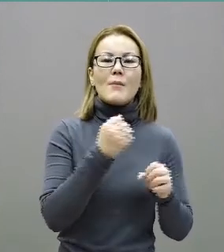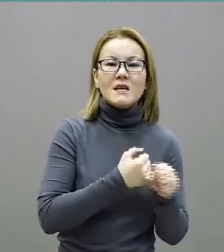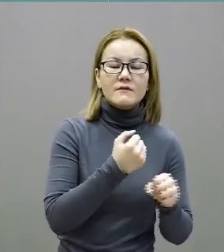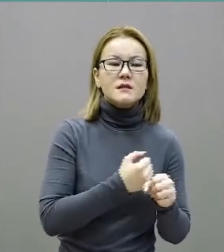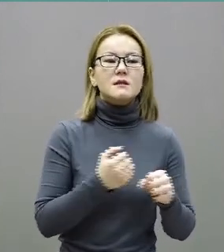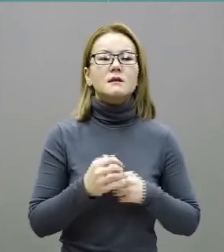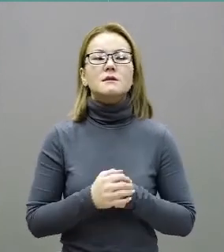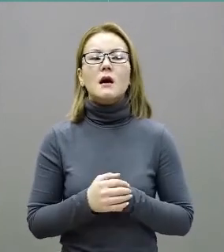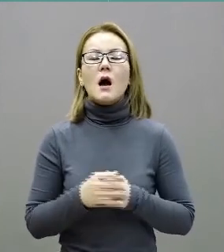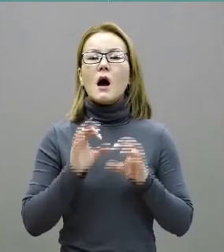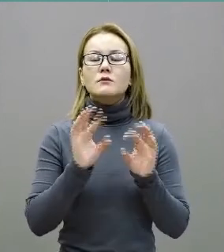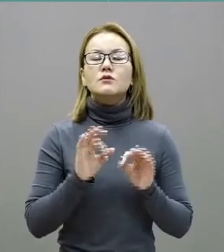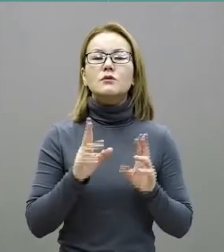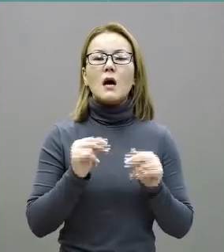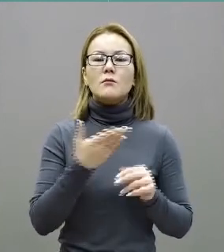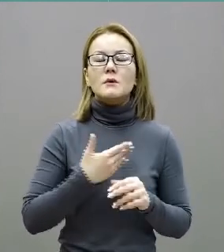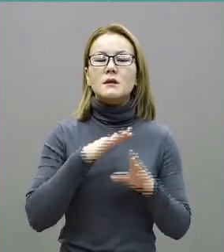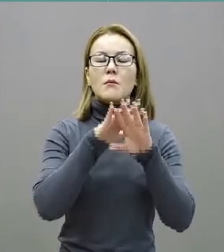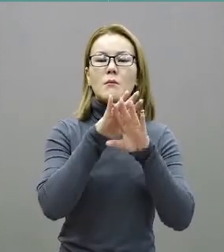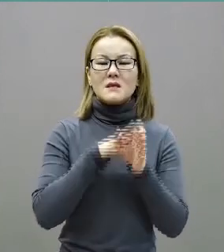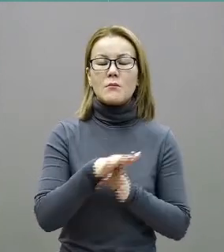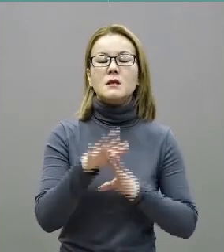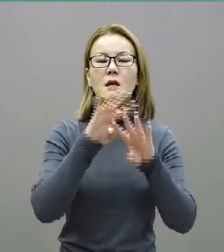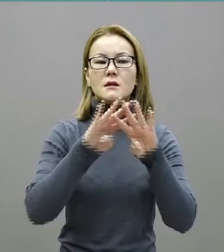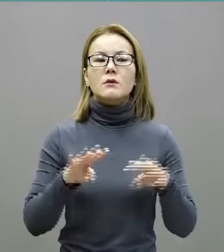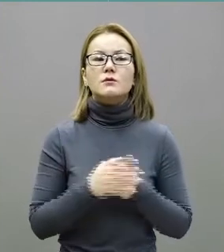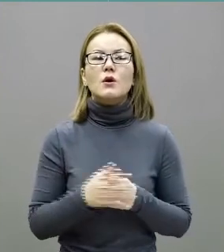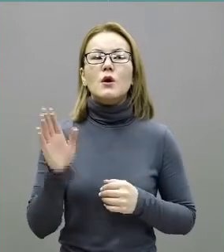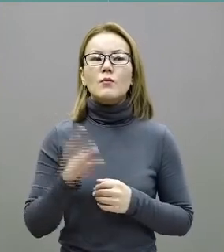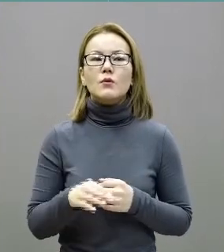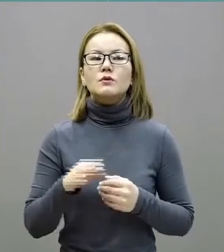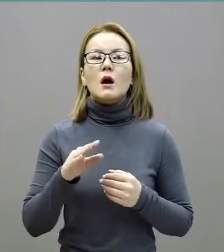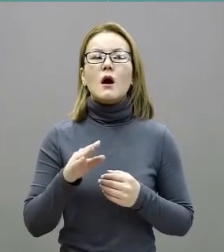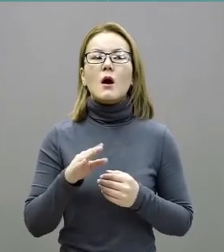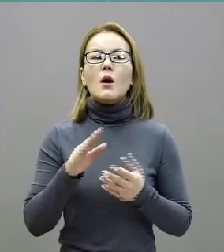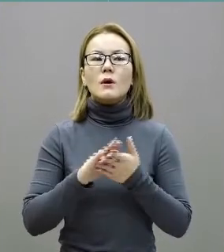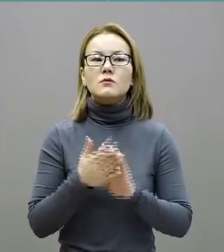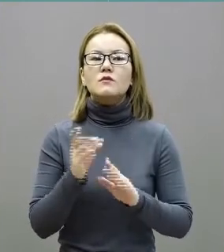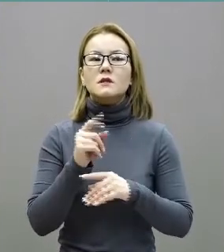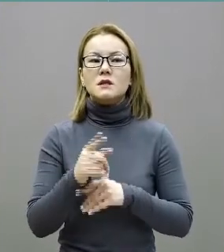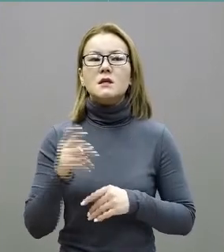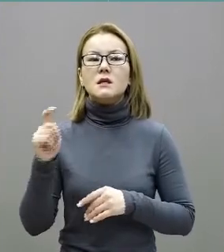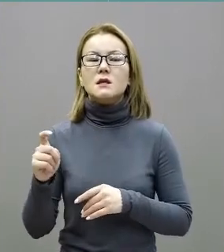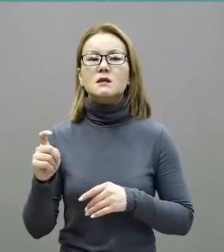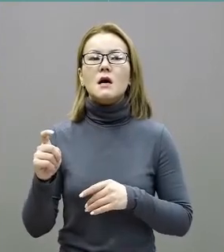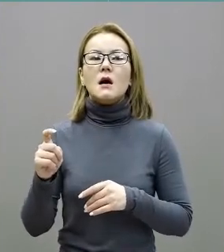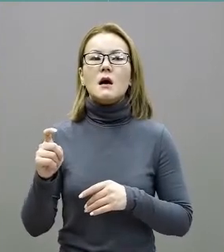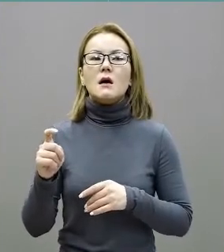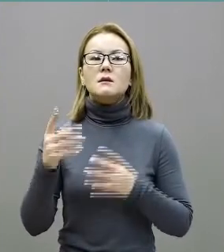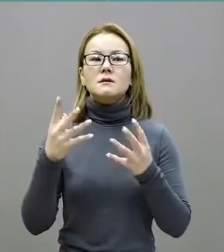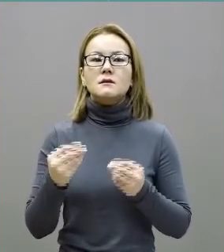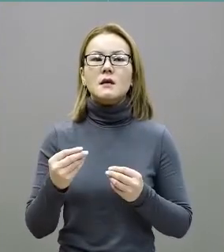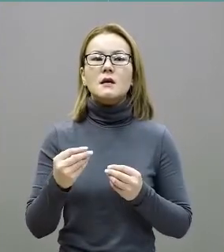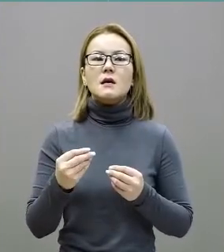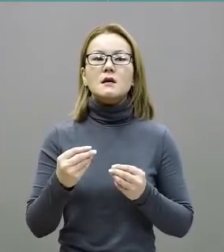теперь я объясню как мы заполняли нашу таблицу пусть а по условию задачи и казней затрачивает